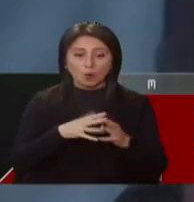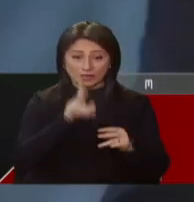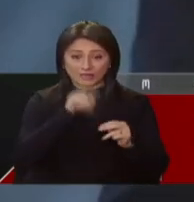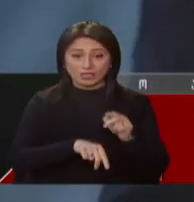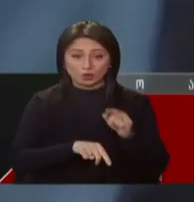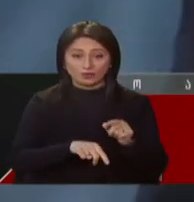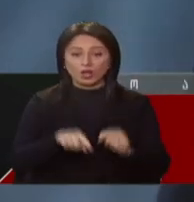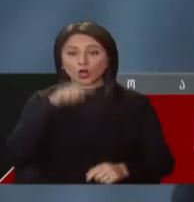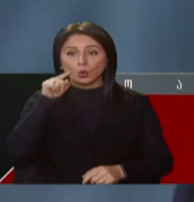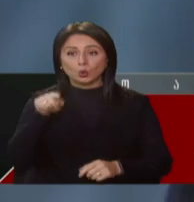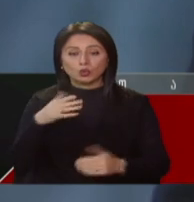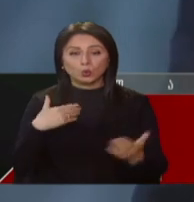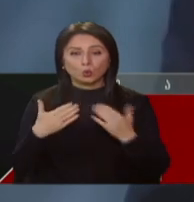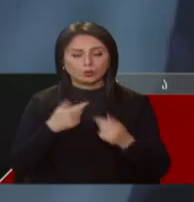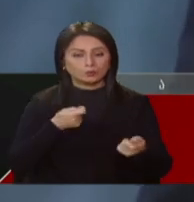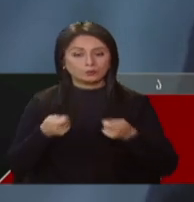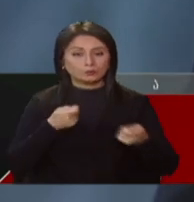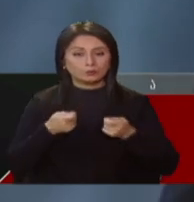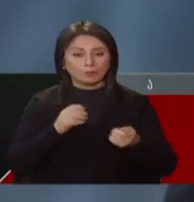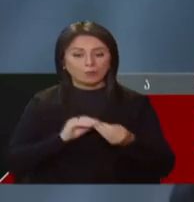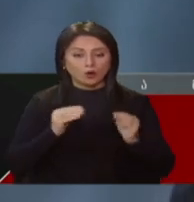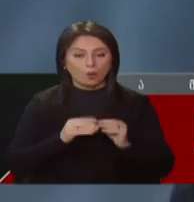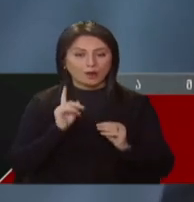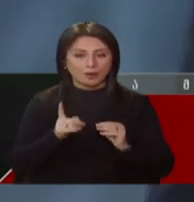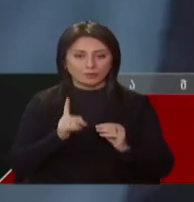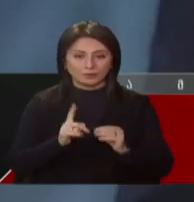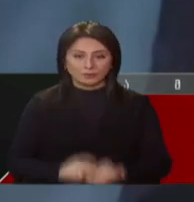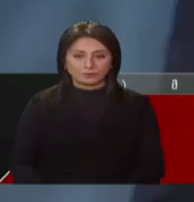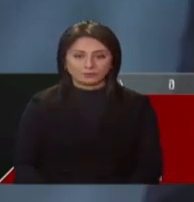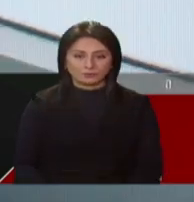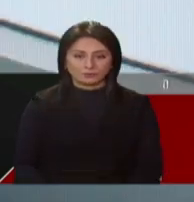დასრულდეს, რუსეთთან ურთიერთობაში პრობლემები შენარჩუნდება.